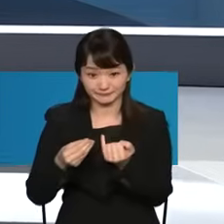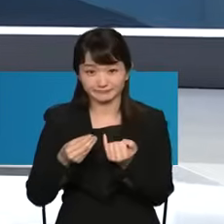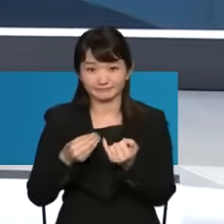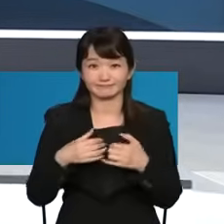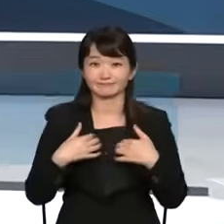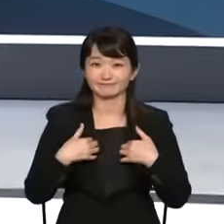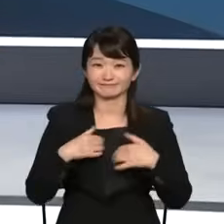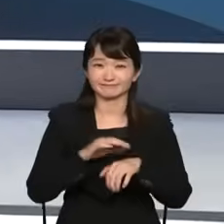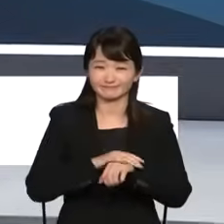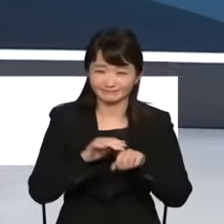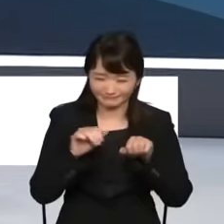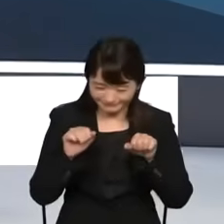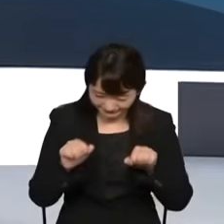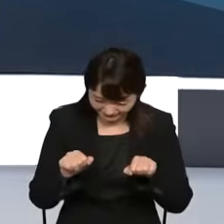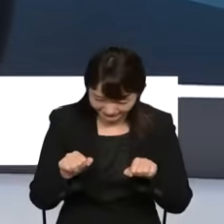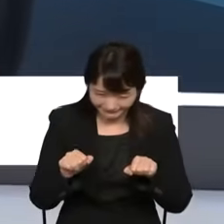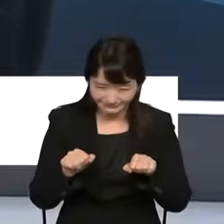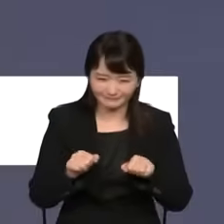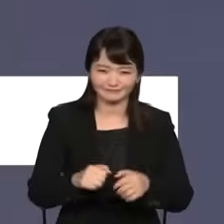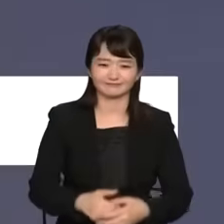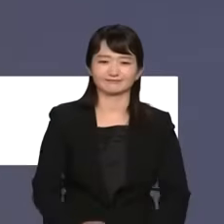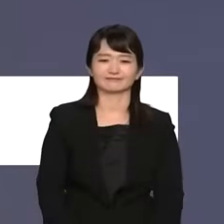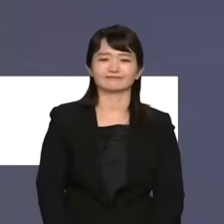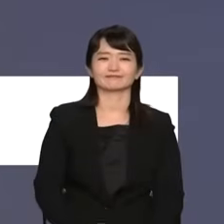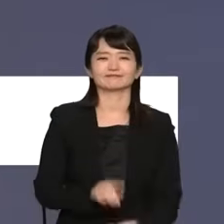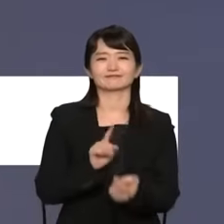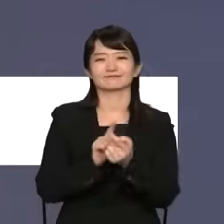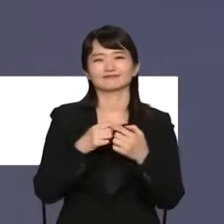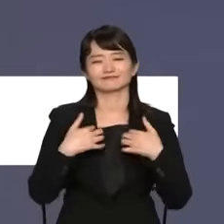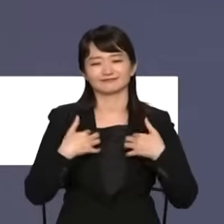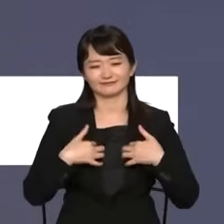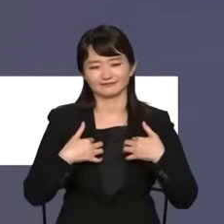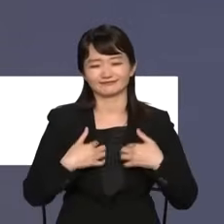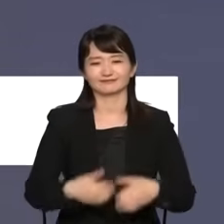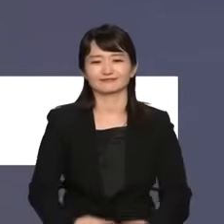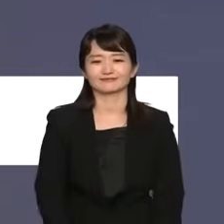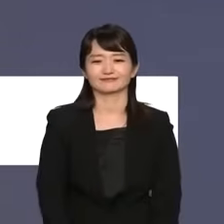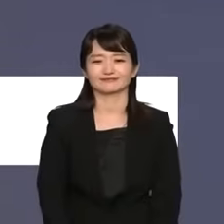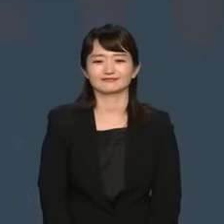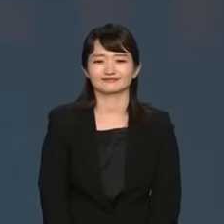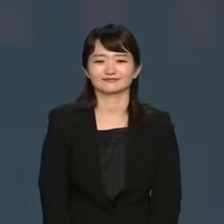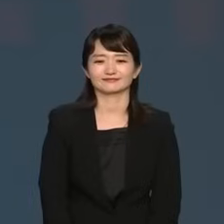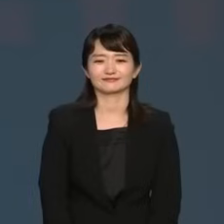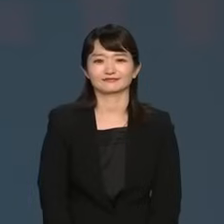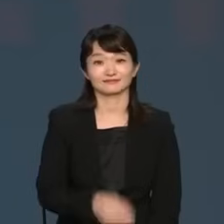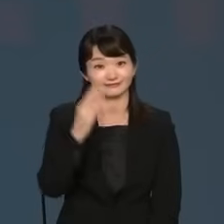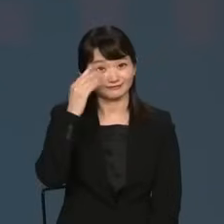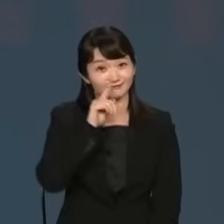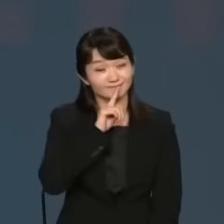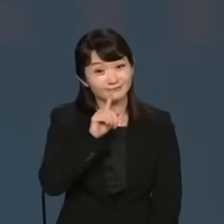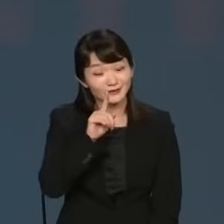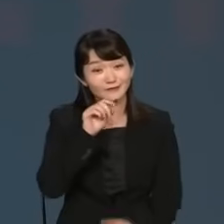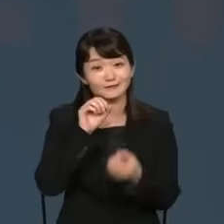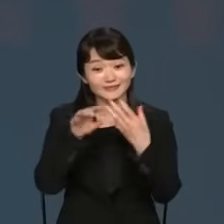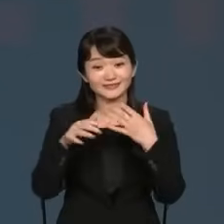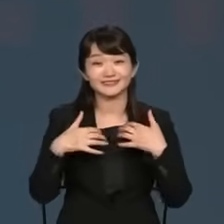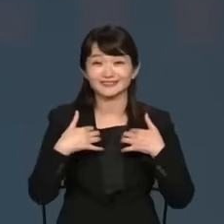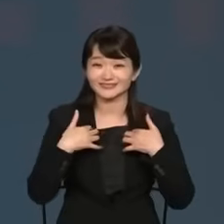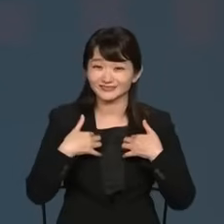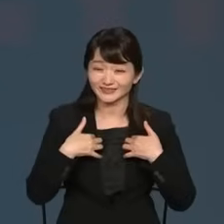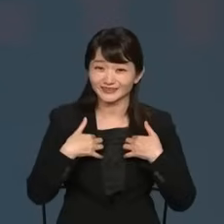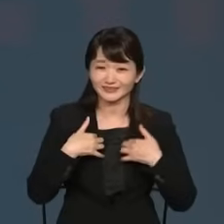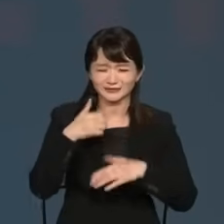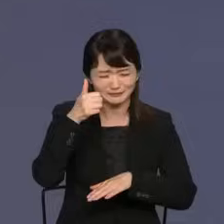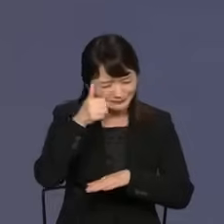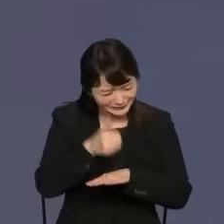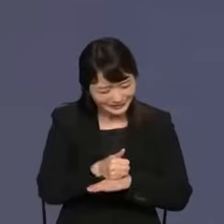오세요. 你好. 반갑습니다. 很高兴见到你. 반갑습니다. 마침내 뉴스룸에